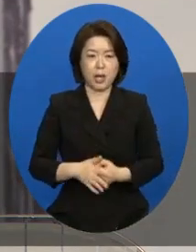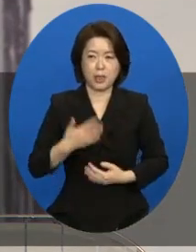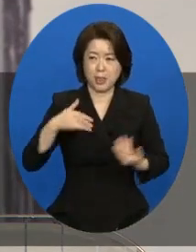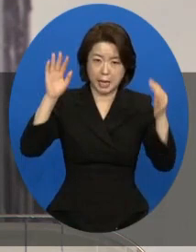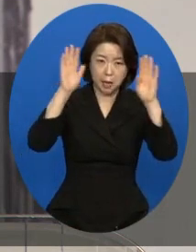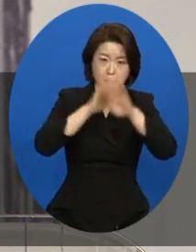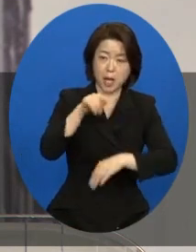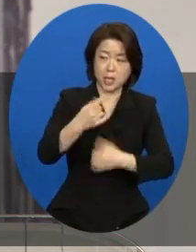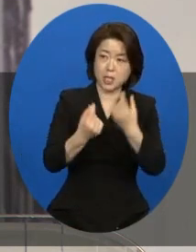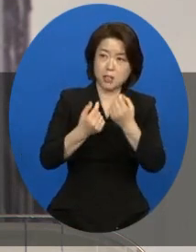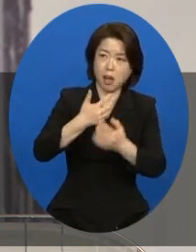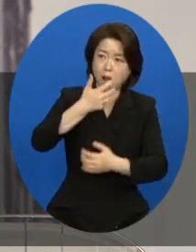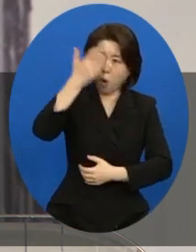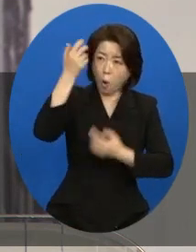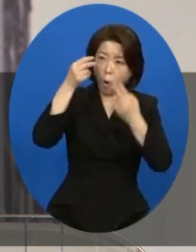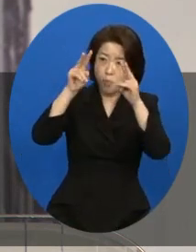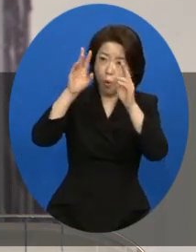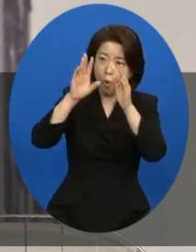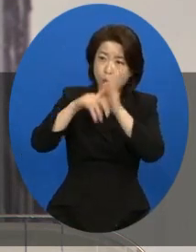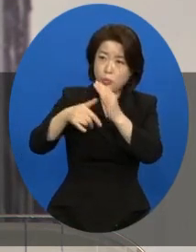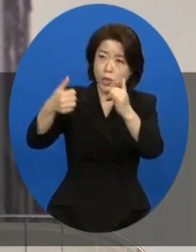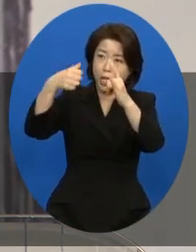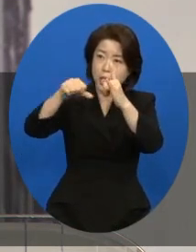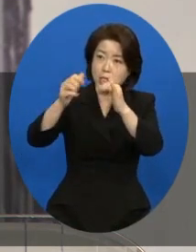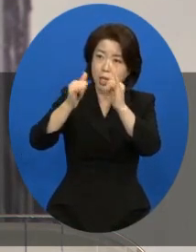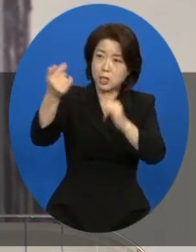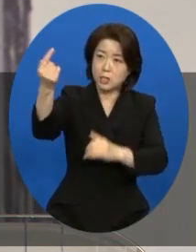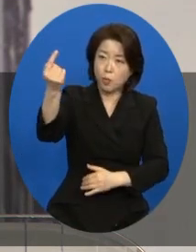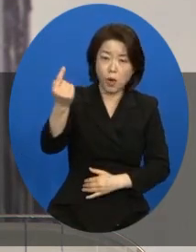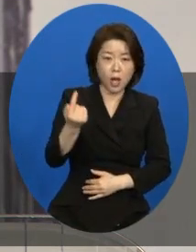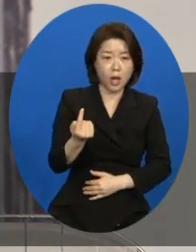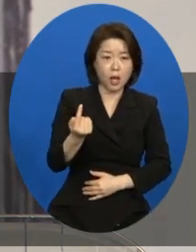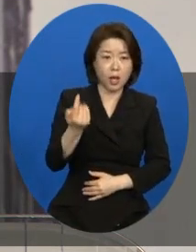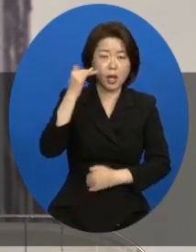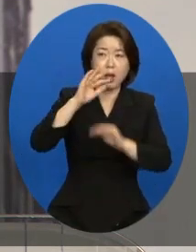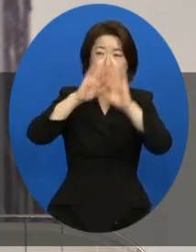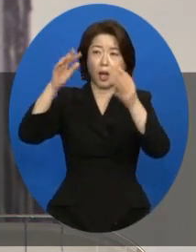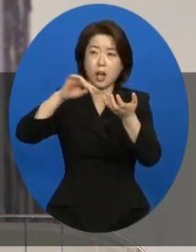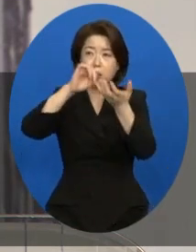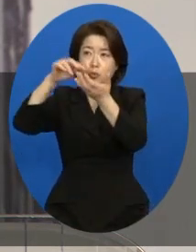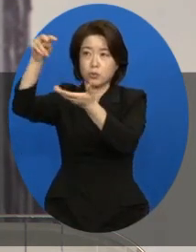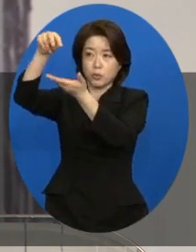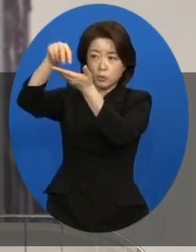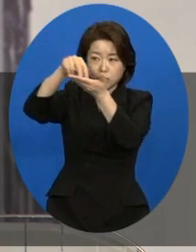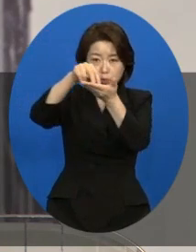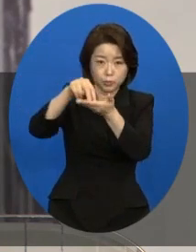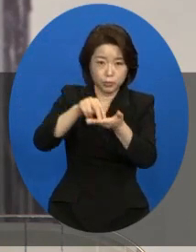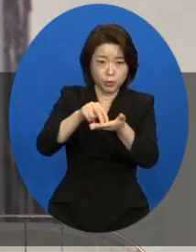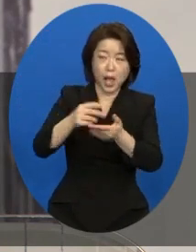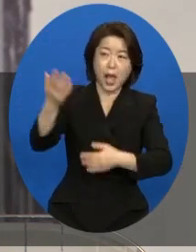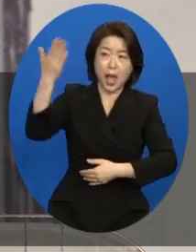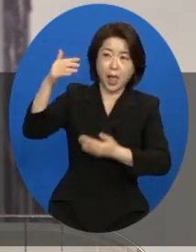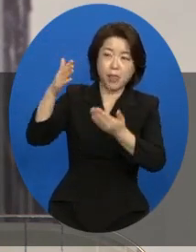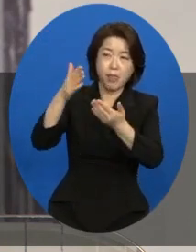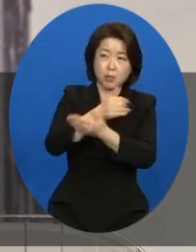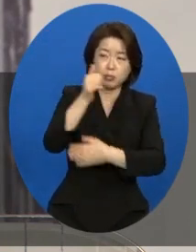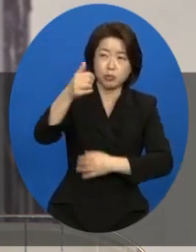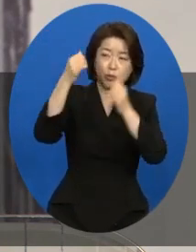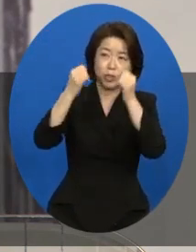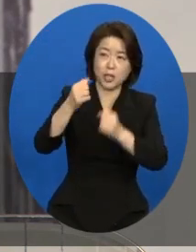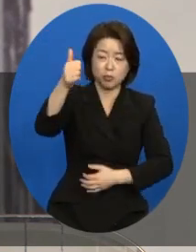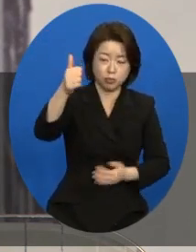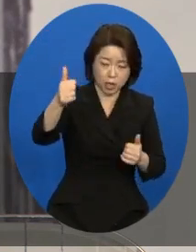밤에 이러한 환상을 보고 있을 때 인자 같은 이가 오는데 하늘 구름을 타고 와서 옛적부터 계신 분에게로 나아가 그